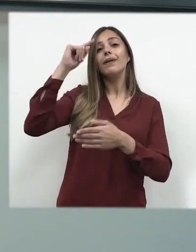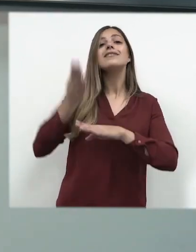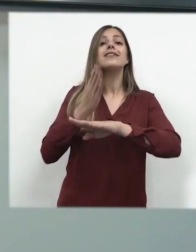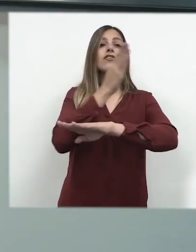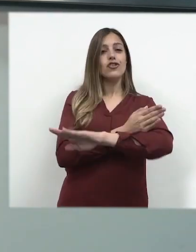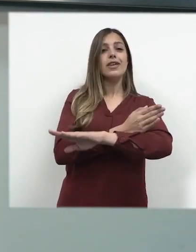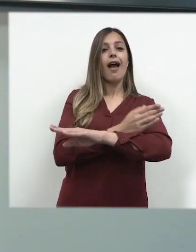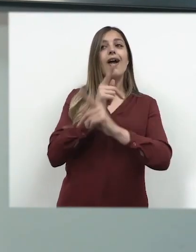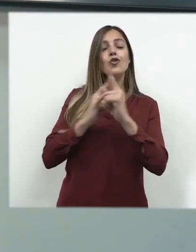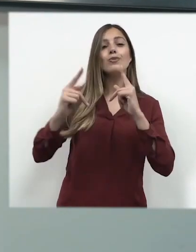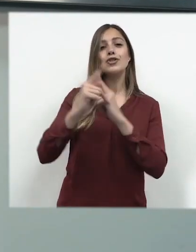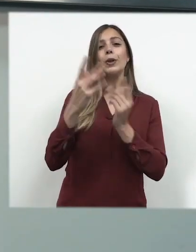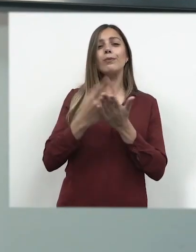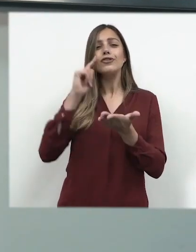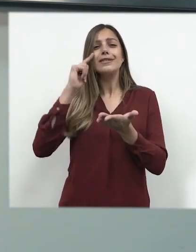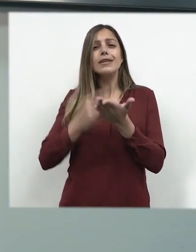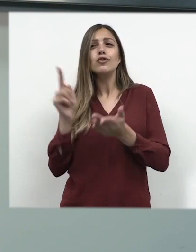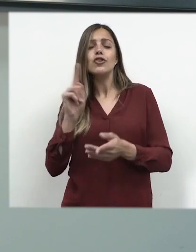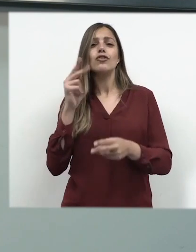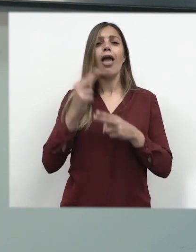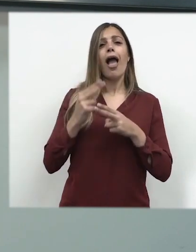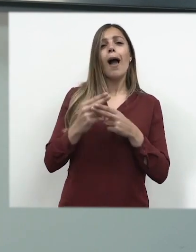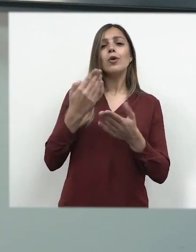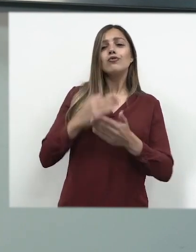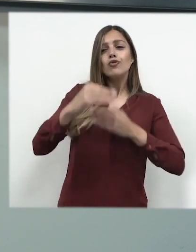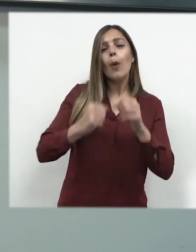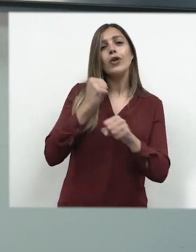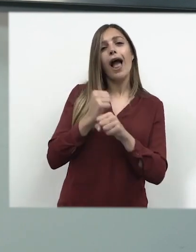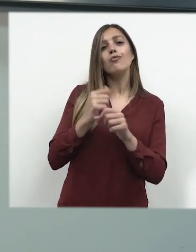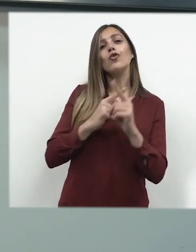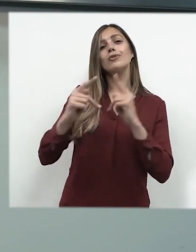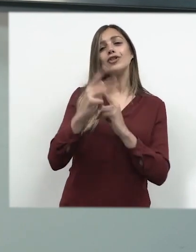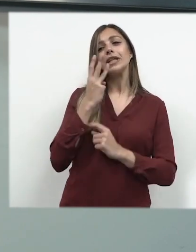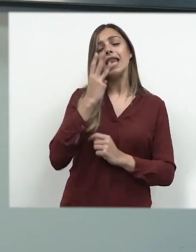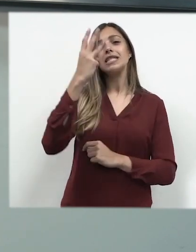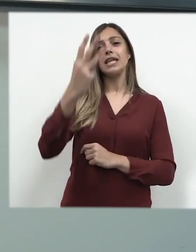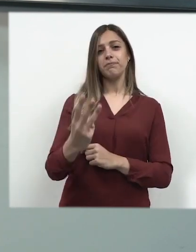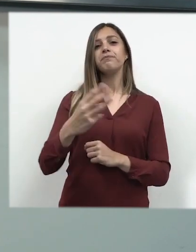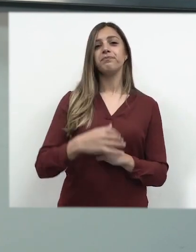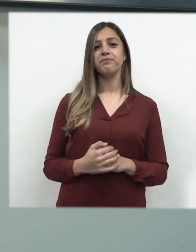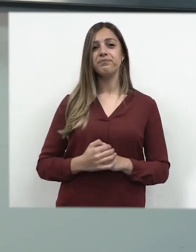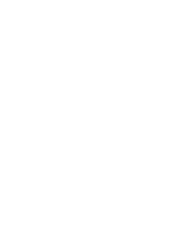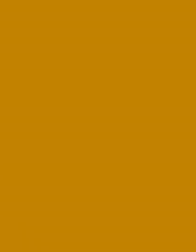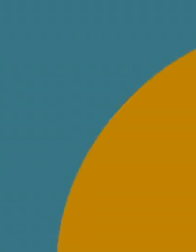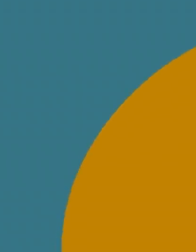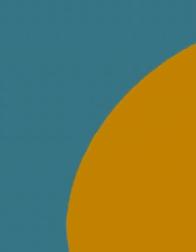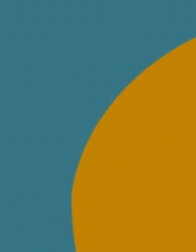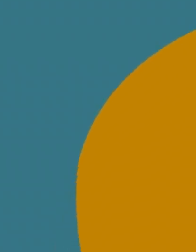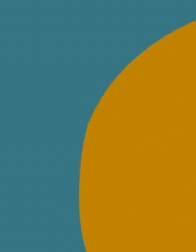CRPD fejġew identifikati prir-rtajit strategiċi u l-sr-PD sa' tkona taħħden fuqan fi t-letz din l-ġajin